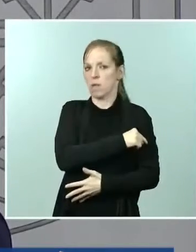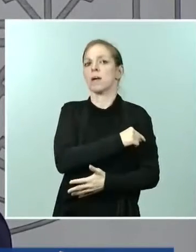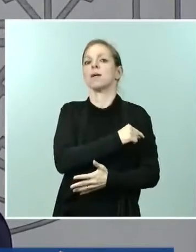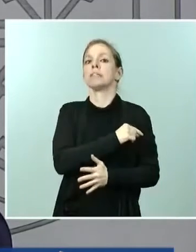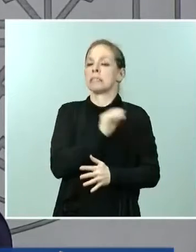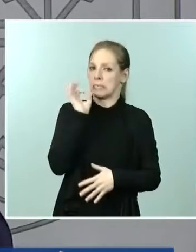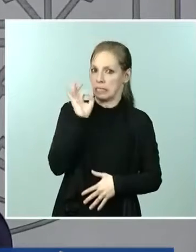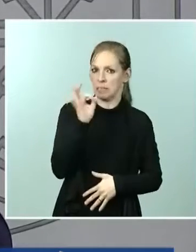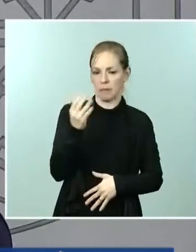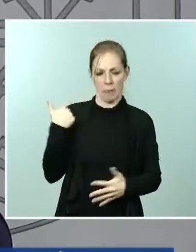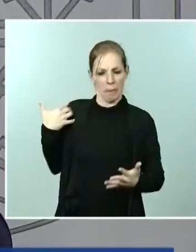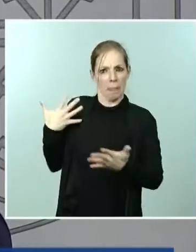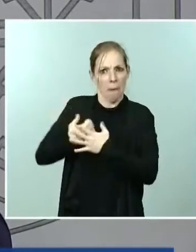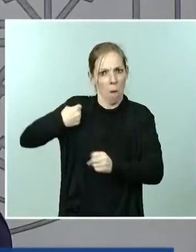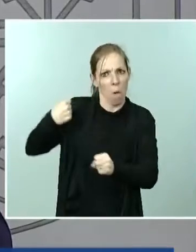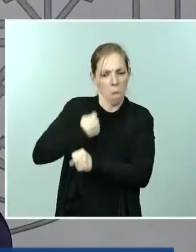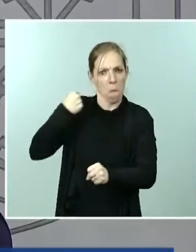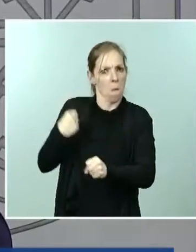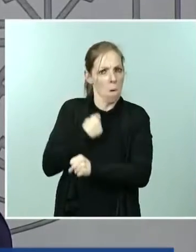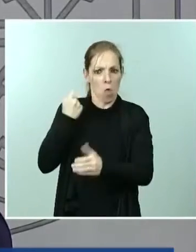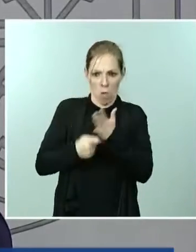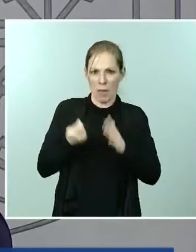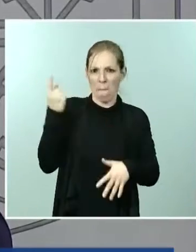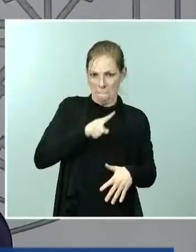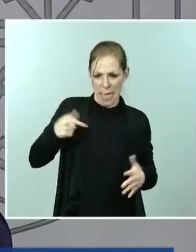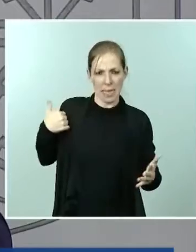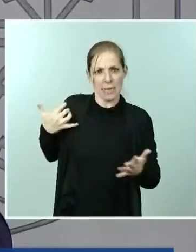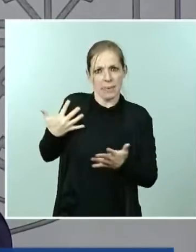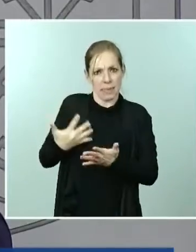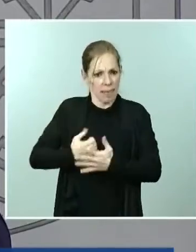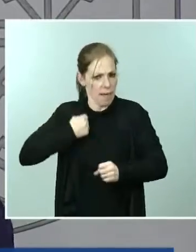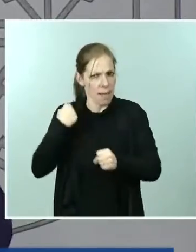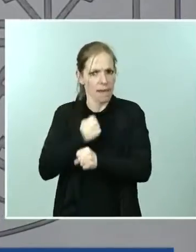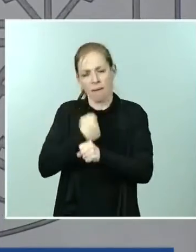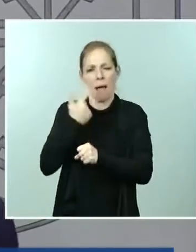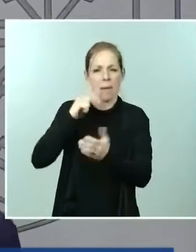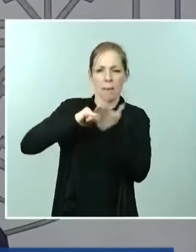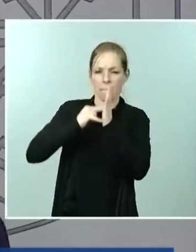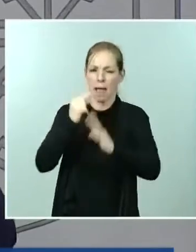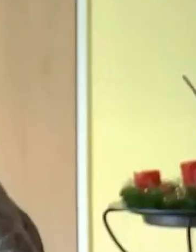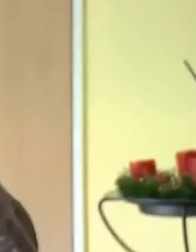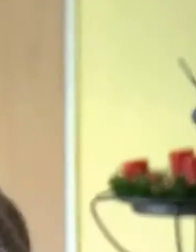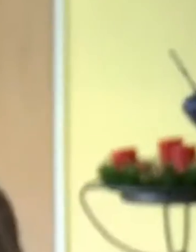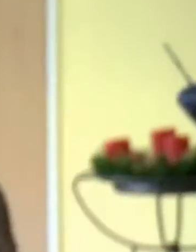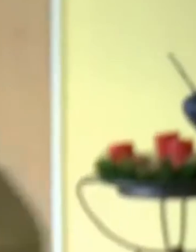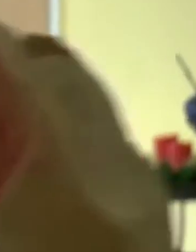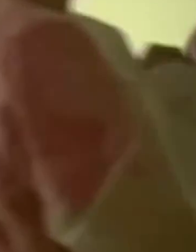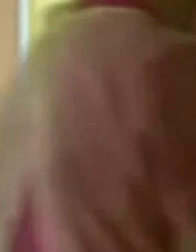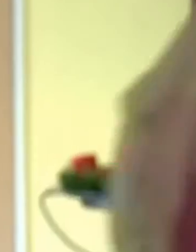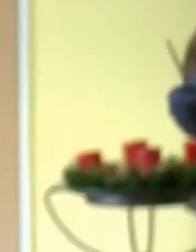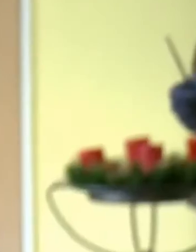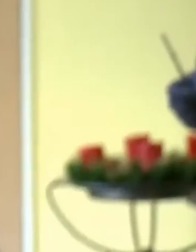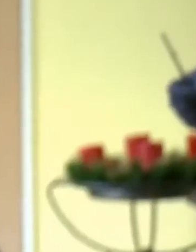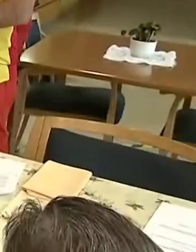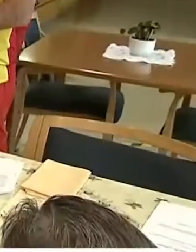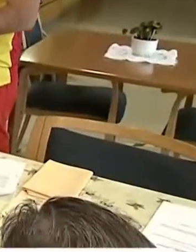con mucha intensidad desde ya hace muchos meses en preparar un plan de vacunación y en tener engrasados. Και ενώ οι χώρες περιμένουν να